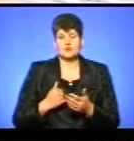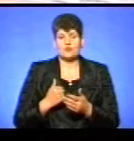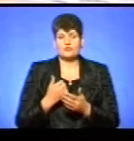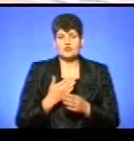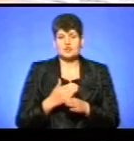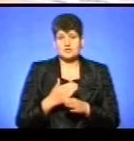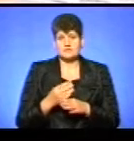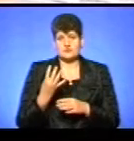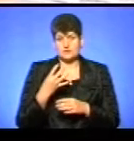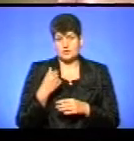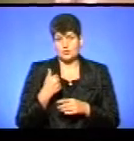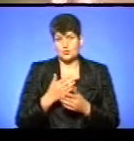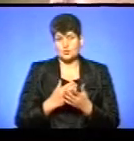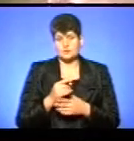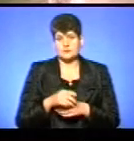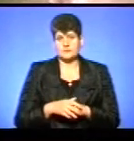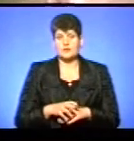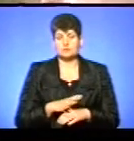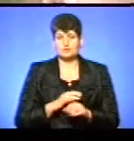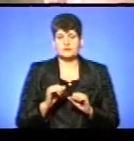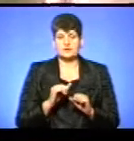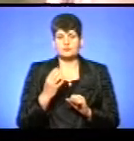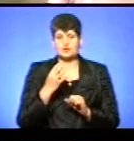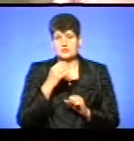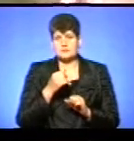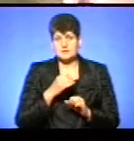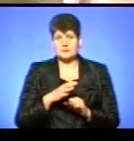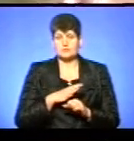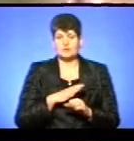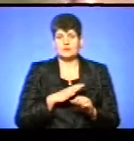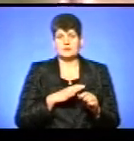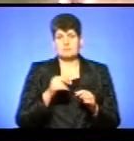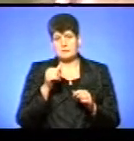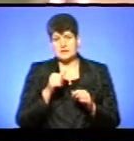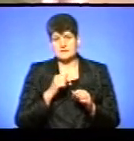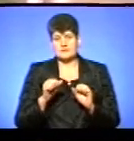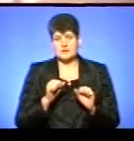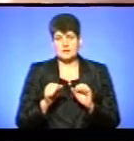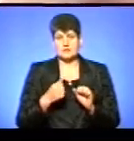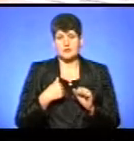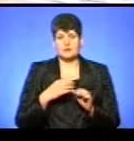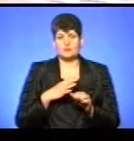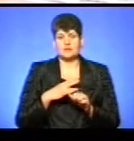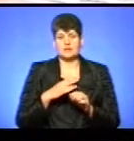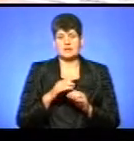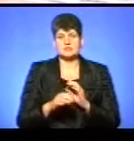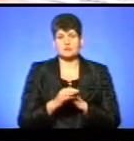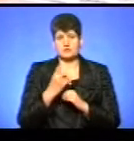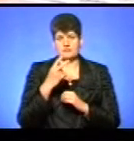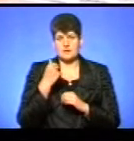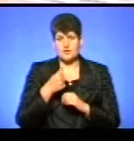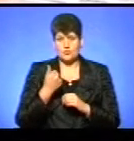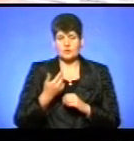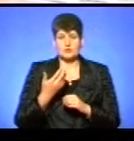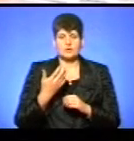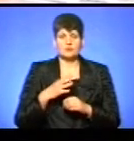І вже четвертий рік там служу. Були відрядження по 4 місяці, були відрядження місячні. Загалом я була на сході 2 роки. Приємно, коли